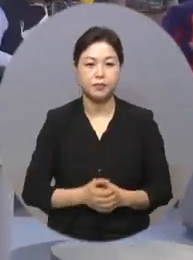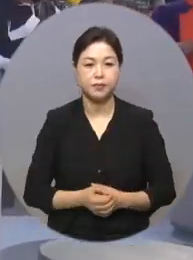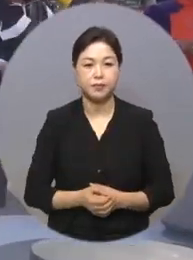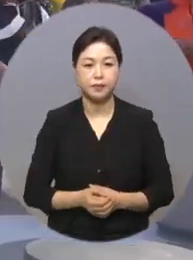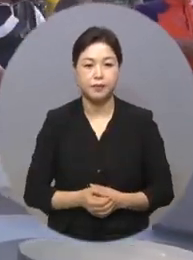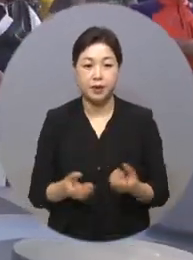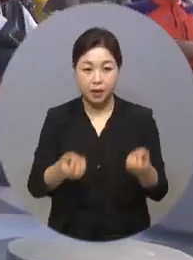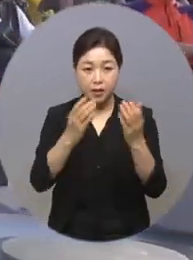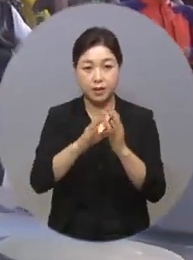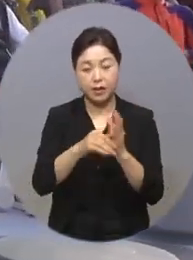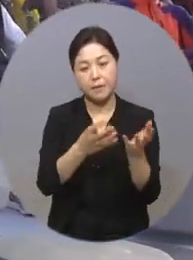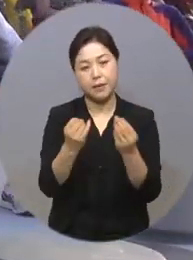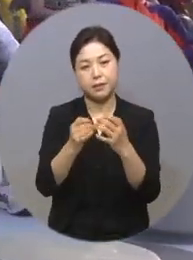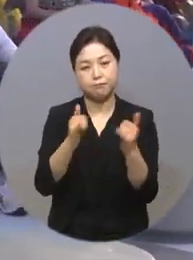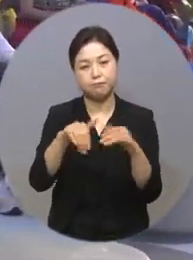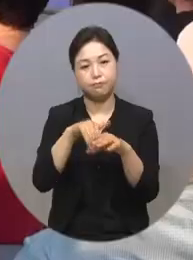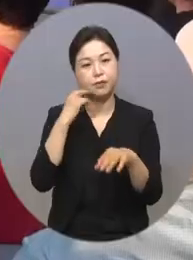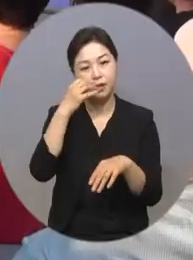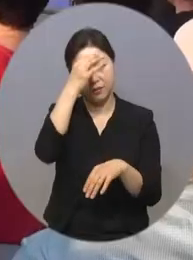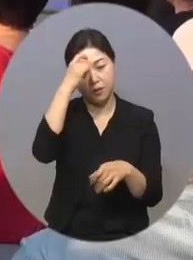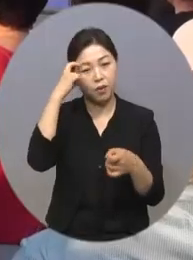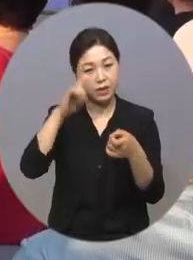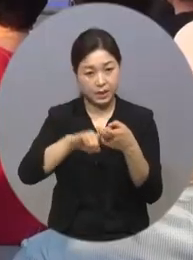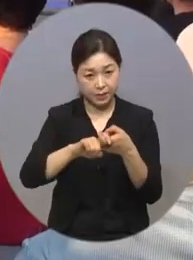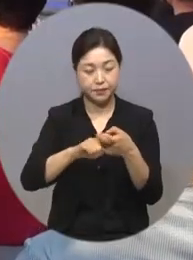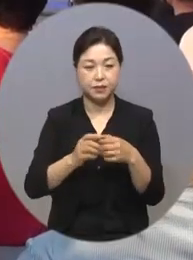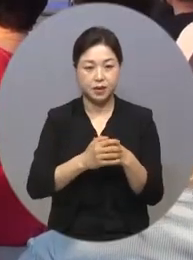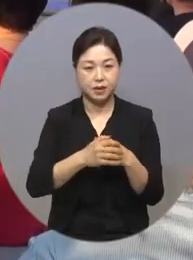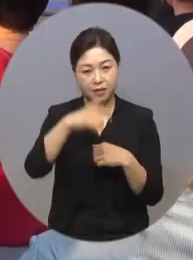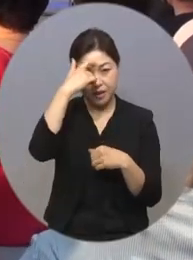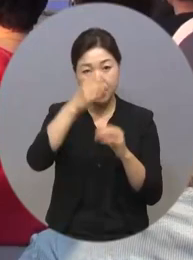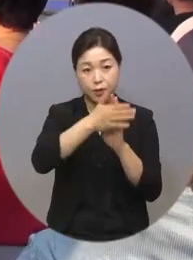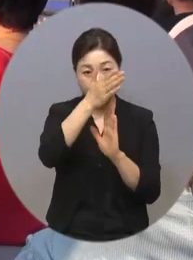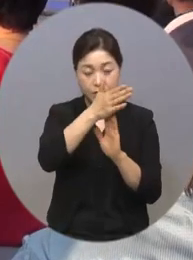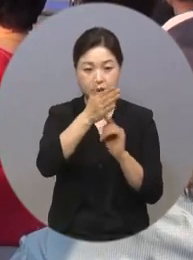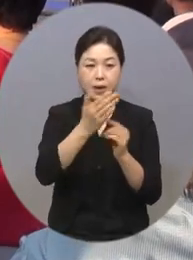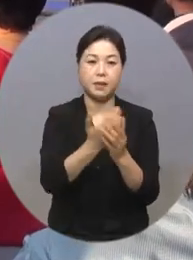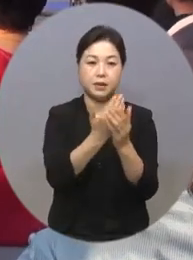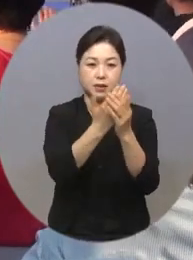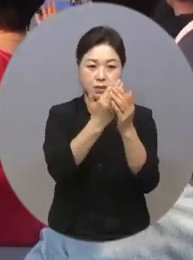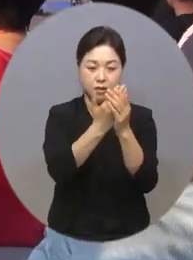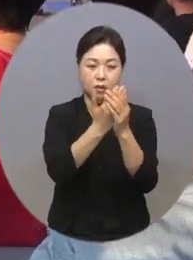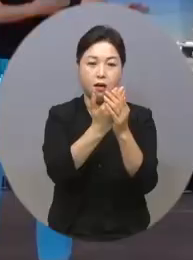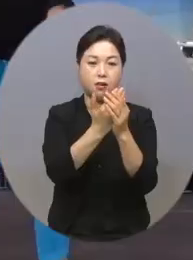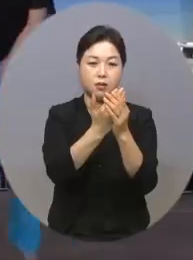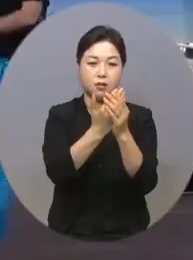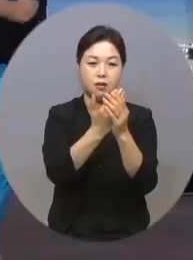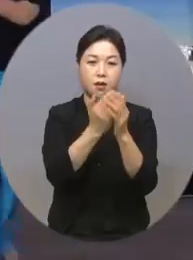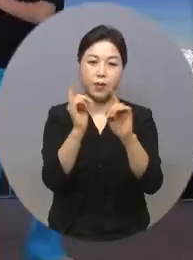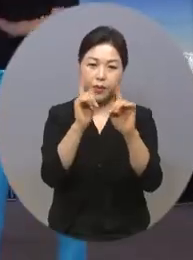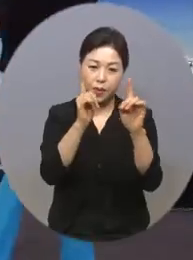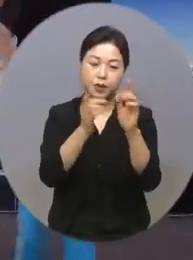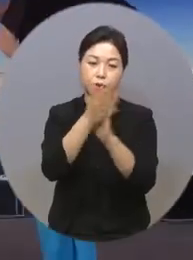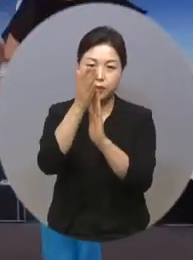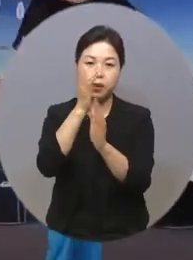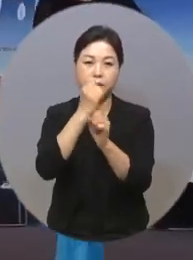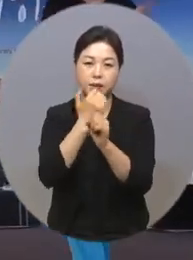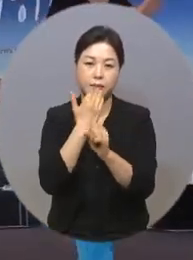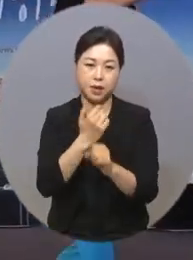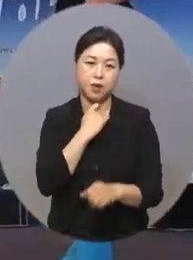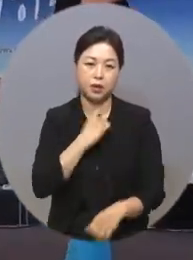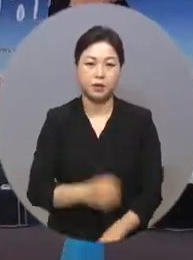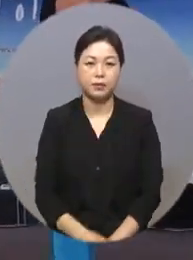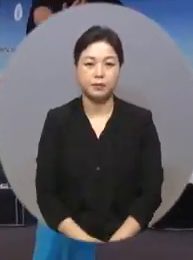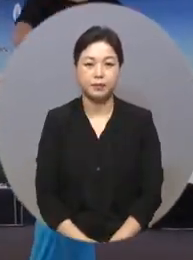많은 사람들이 문화예술에 관심을 가지고 원도심을 발전시켜 활기찬 도시로 이어나갈 수 있는 계기가 되었으면 좋겠습니다.